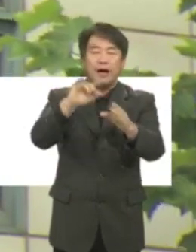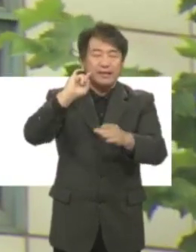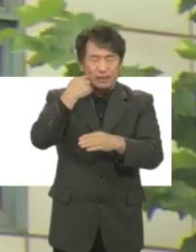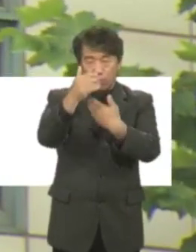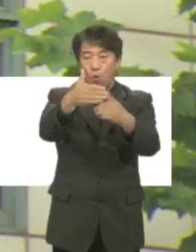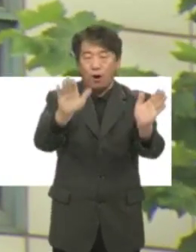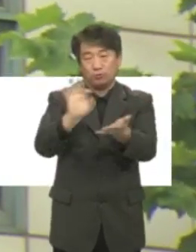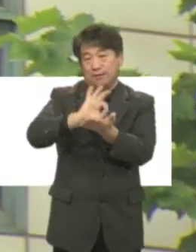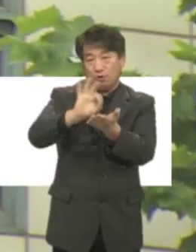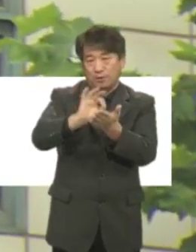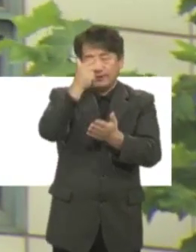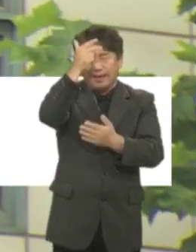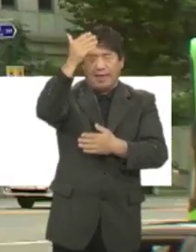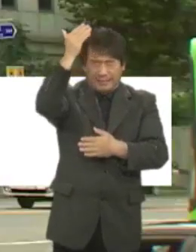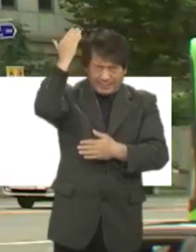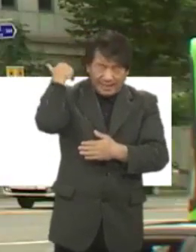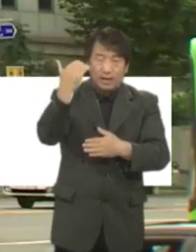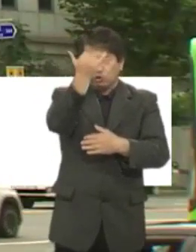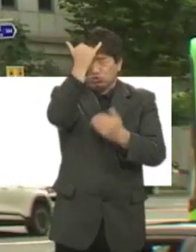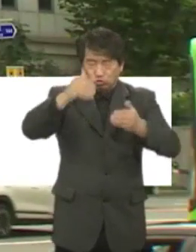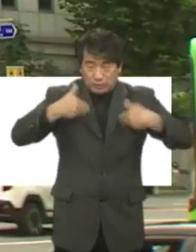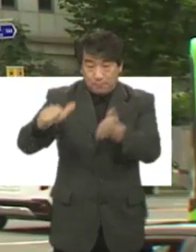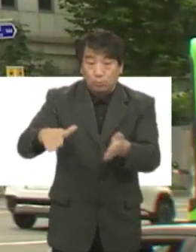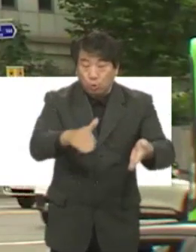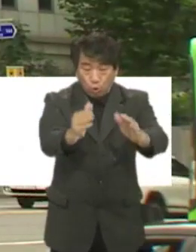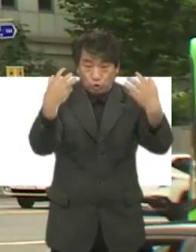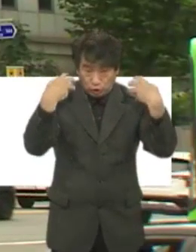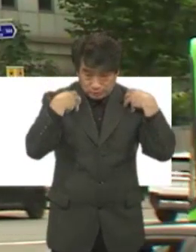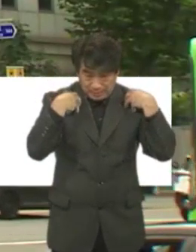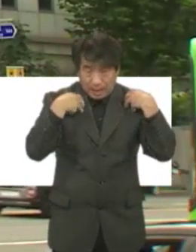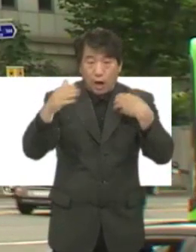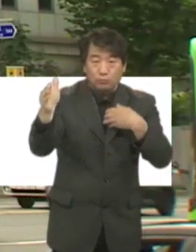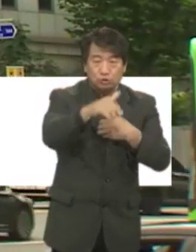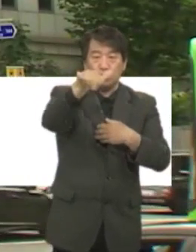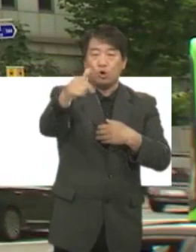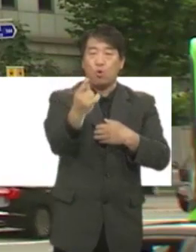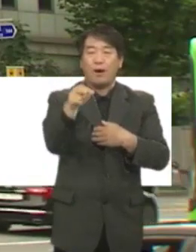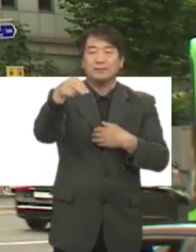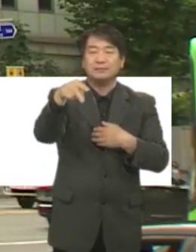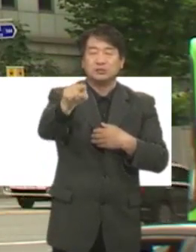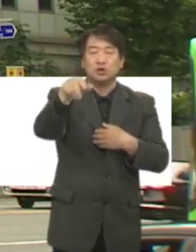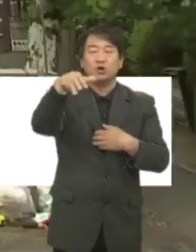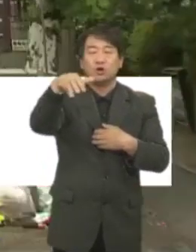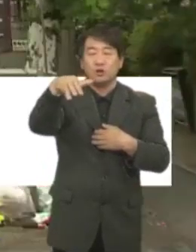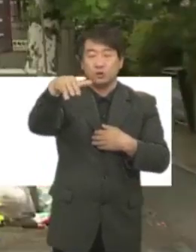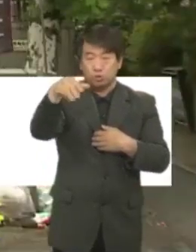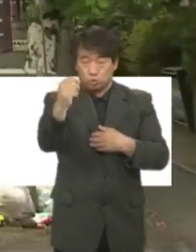계획으로 옛 충남도청사에 건립될 국립현대미술관부터 옛 대전부청사,